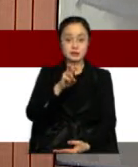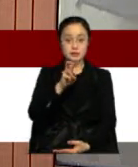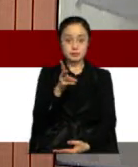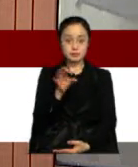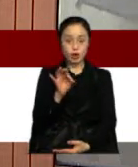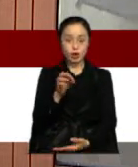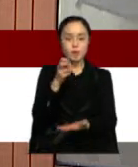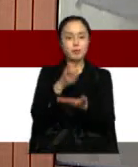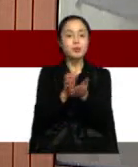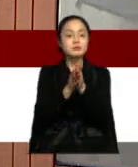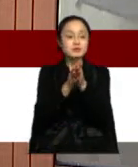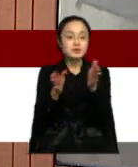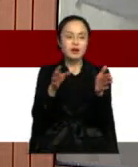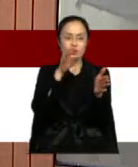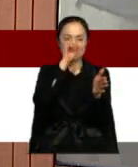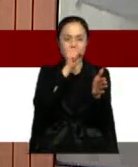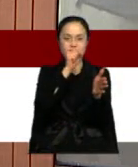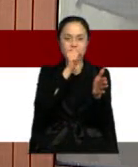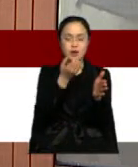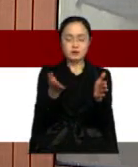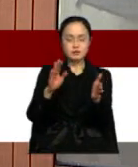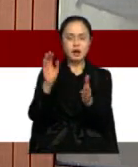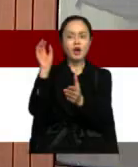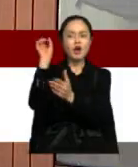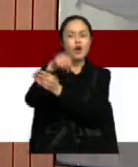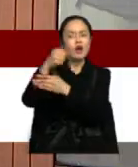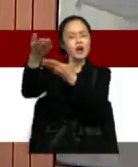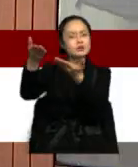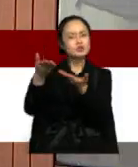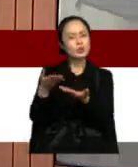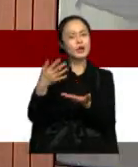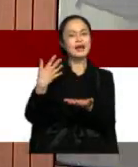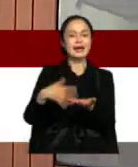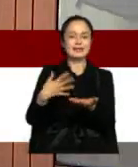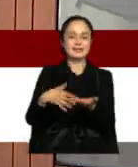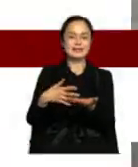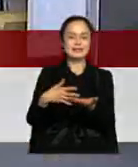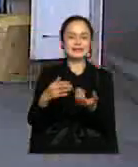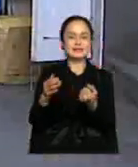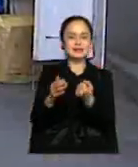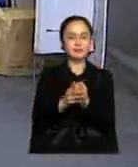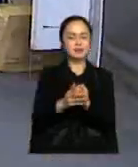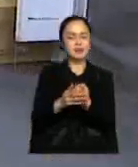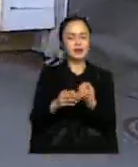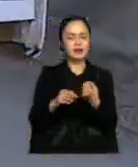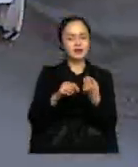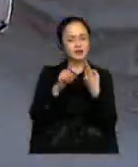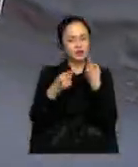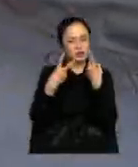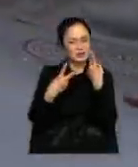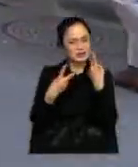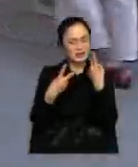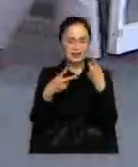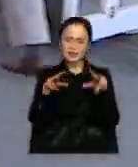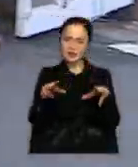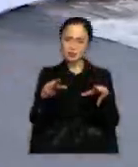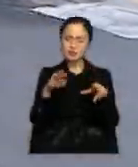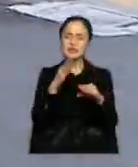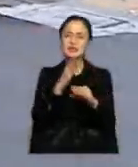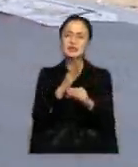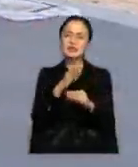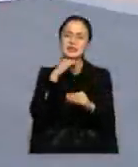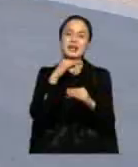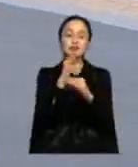나갔으니까 근데 이제 지금 우리 계획은 1월 1일자로 해서 지금 준비 중에 있고 하지만 아직도 일부 노점 상인들은